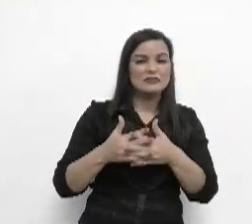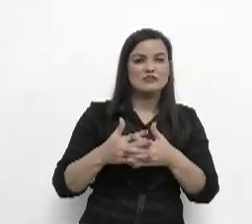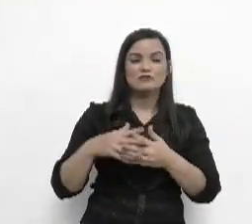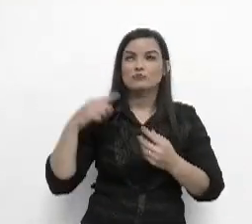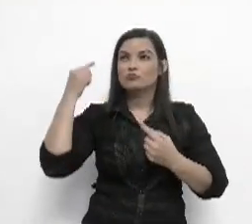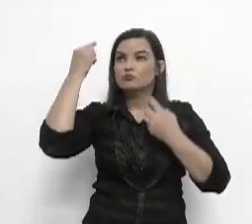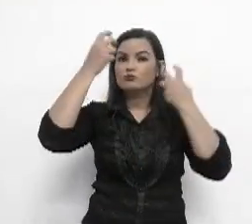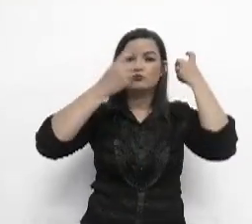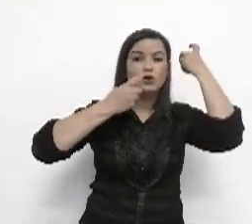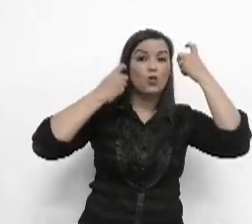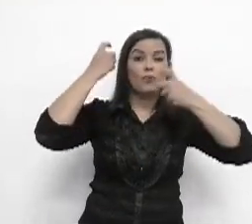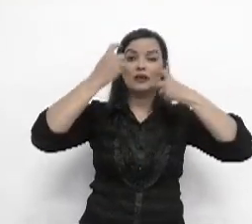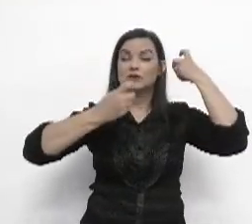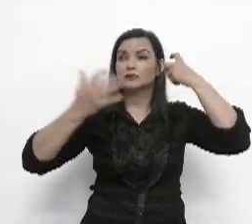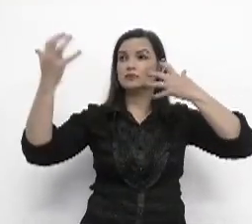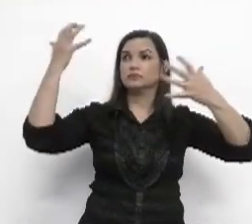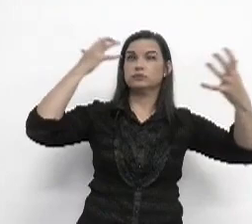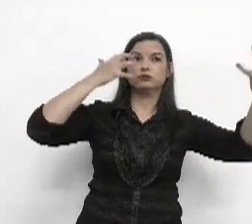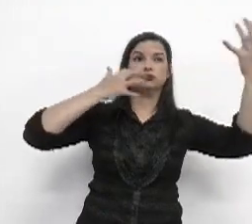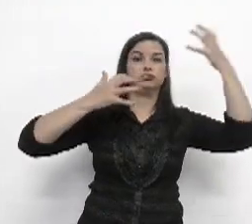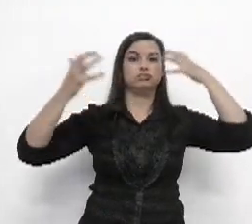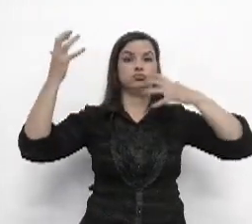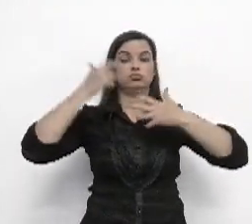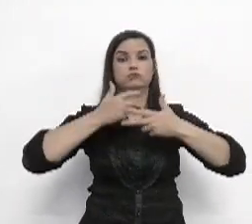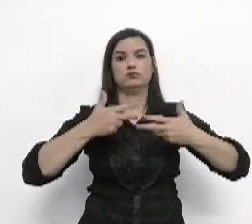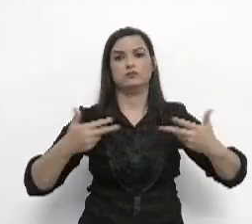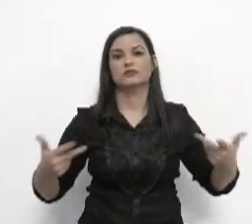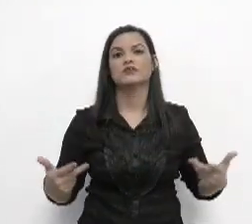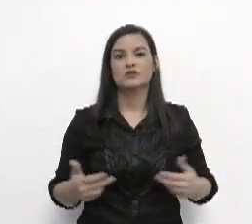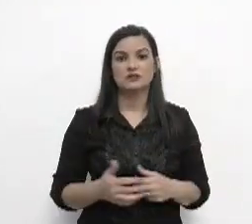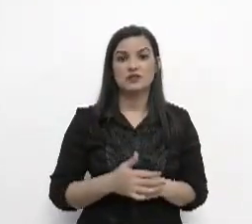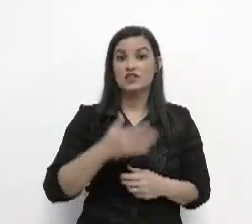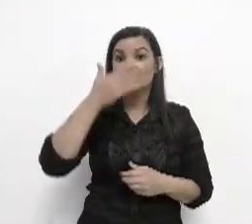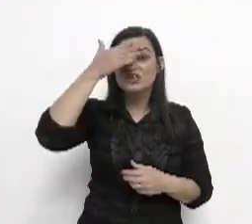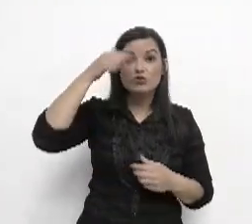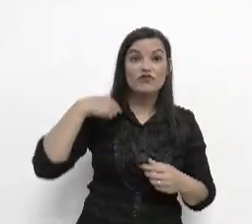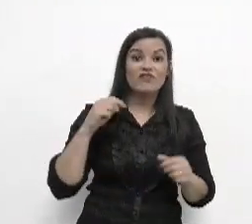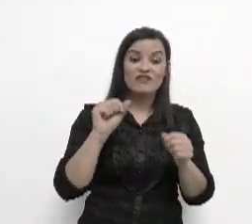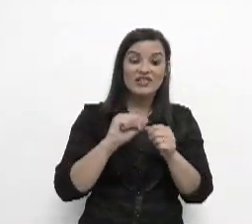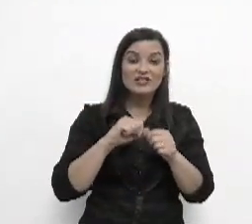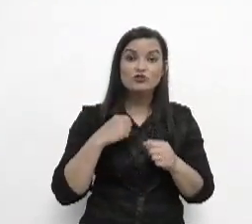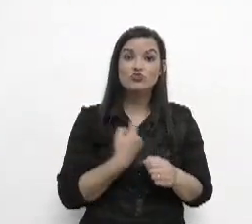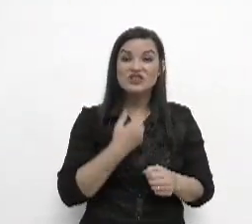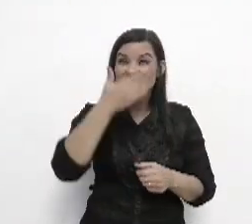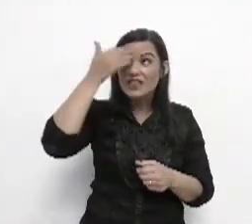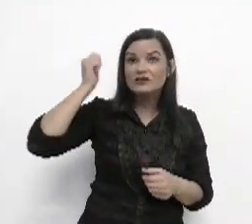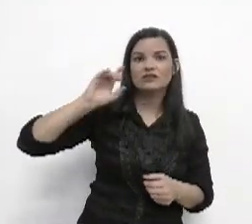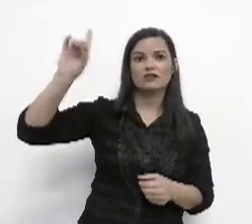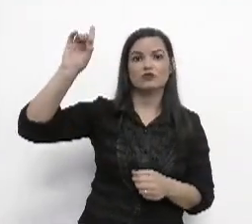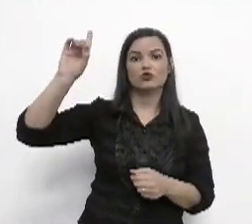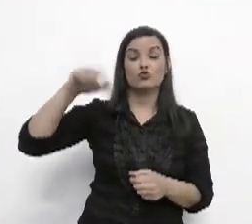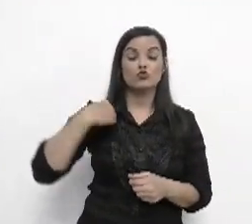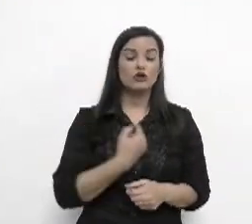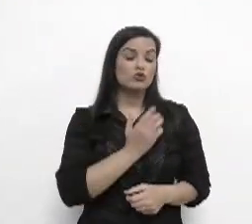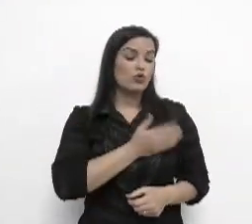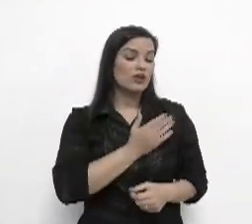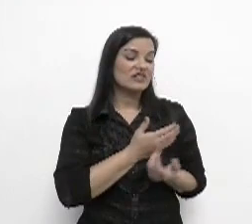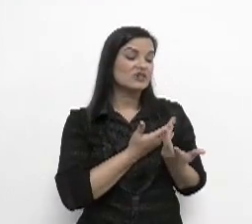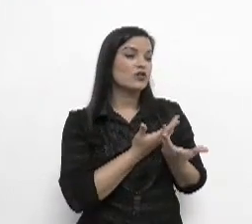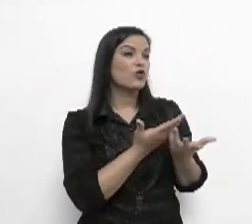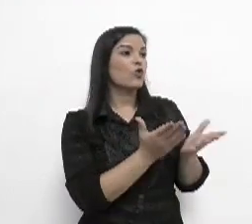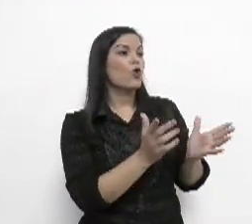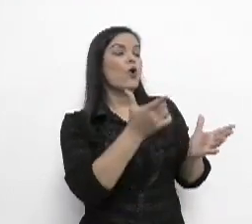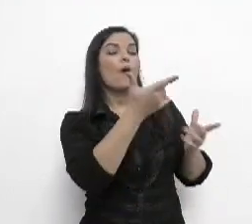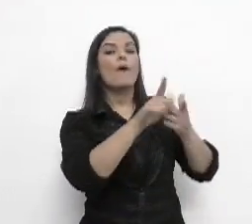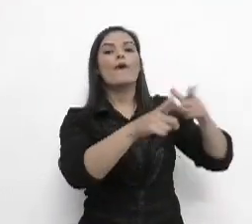que preocupações venham à nossa cabeça. 우리가 하나님이 아닌 세상 것들에 우리가 마음을 빼앗기게 만듭니다. Faz com que nossos corações se percam não às coisas de